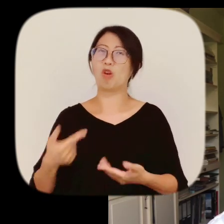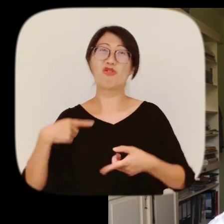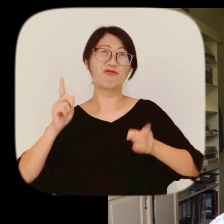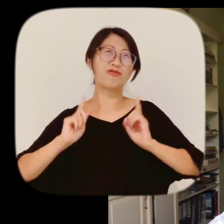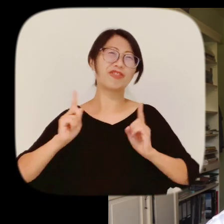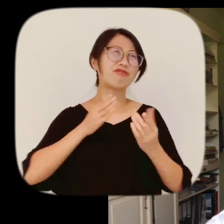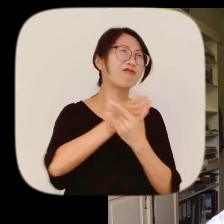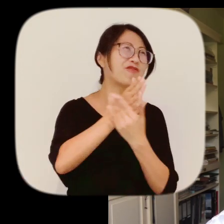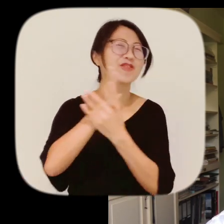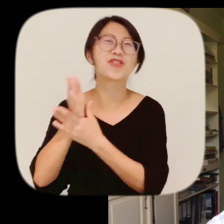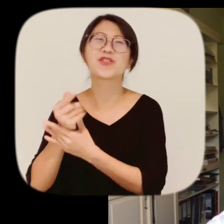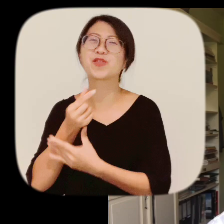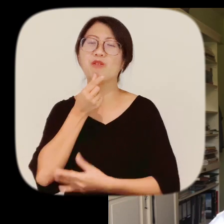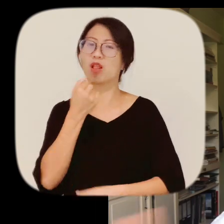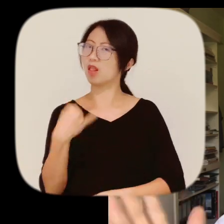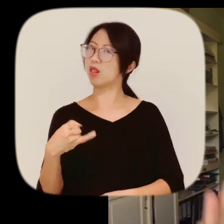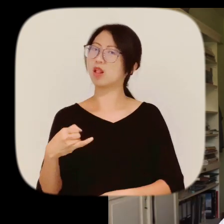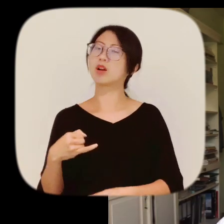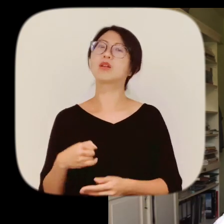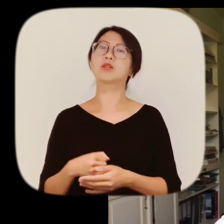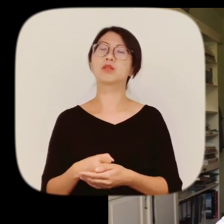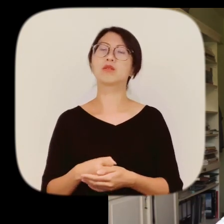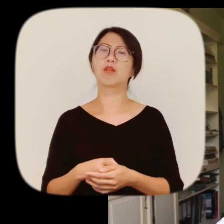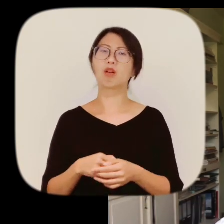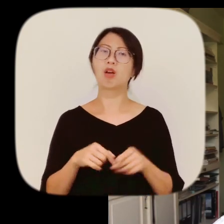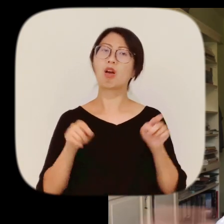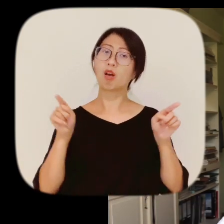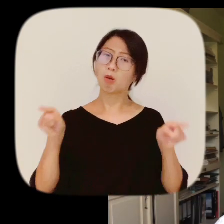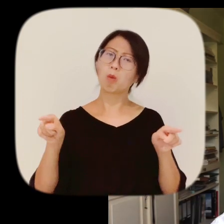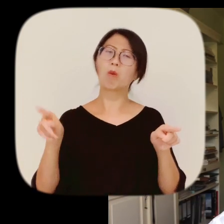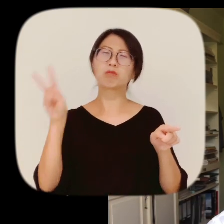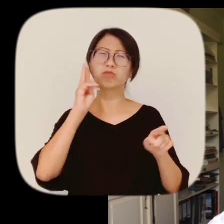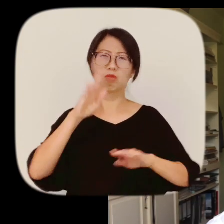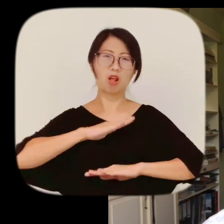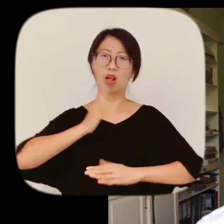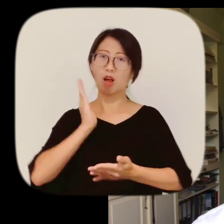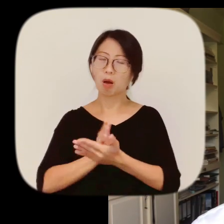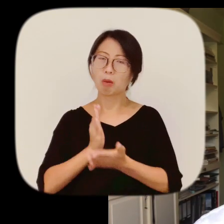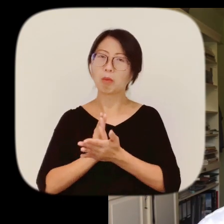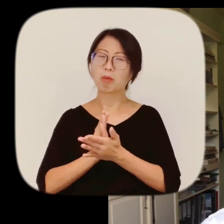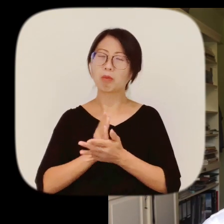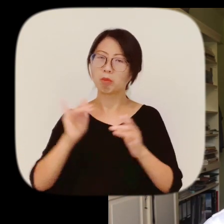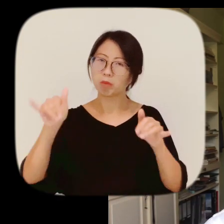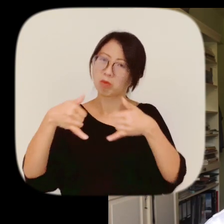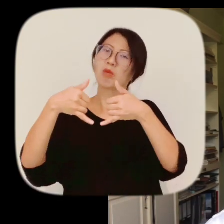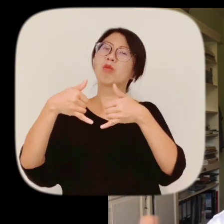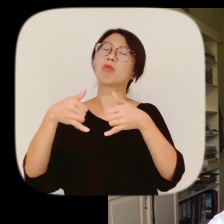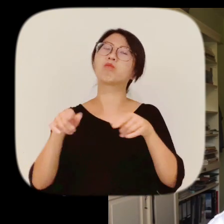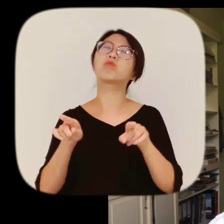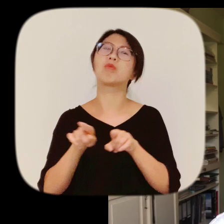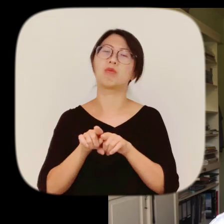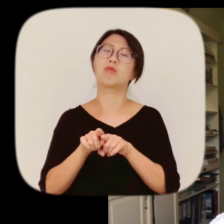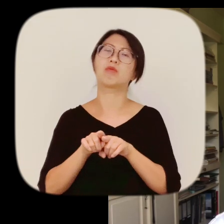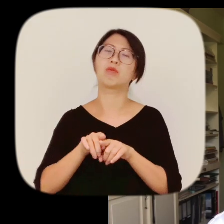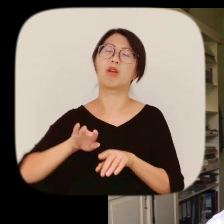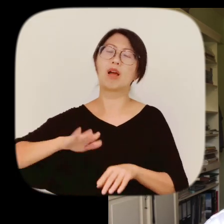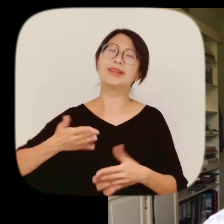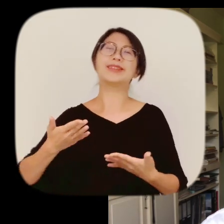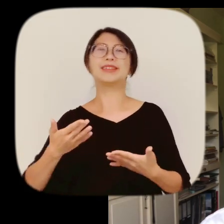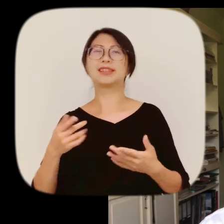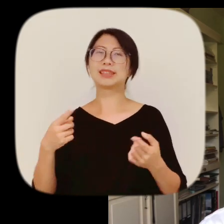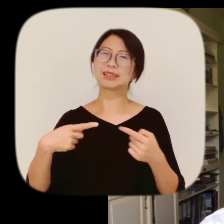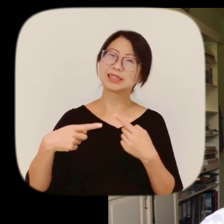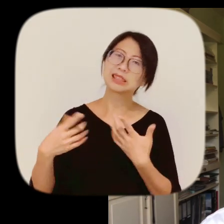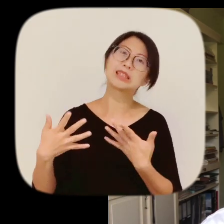就会喜欢其他人的所以两个一个很不相同的人坐在一起的这个坐在一起当然就会有